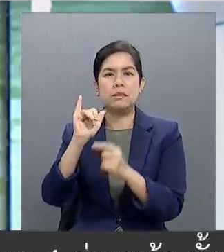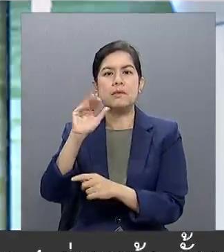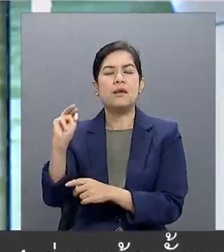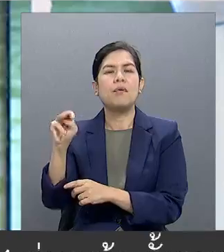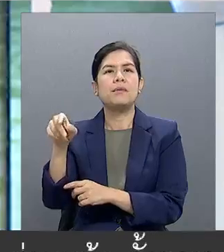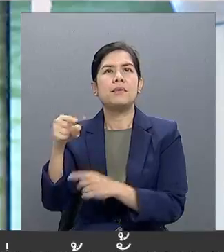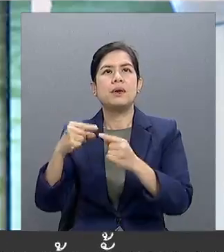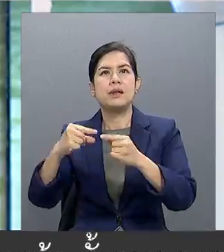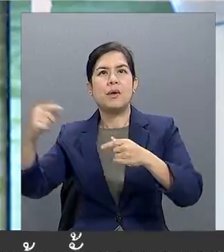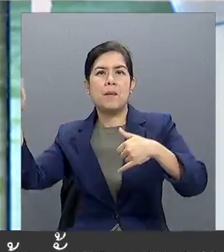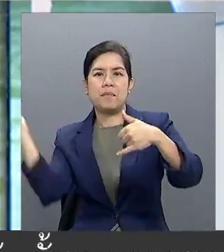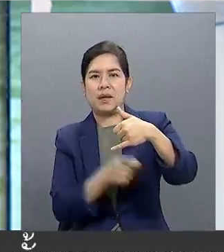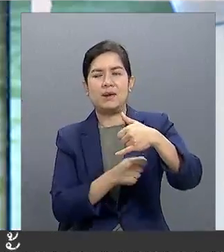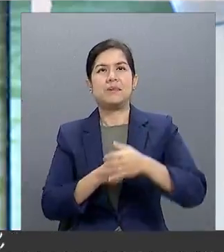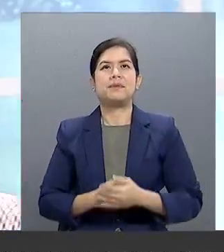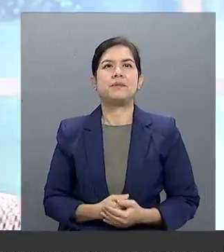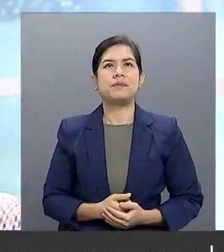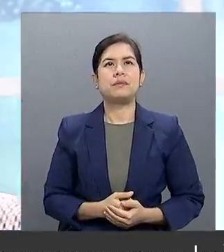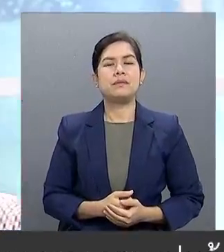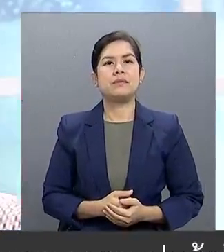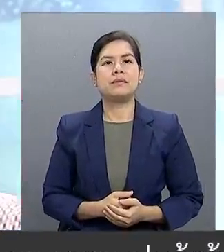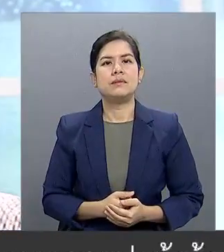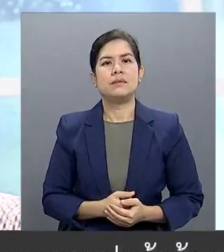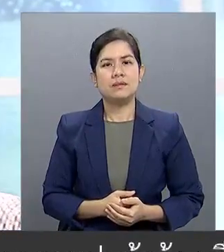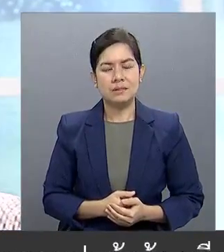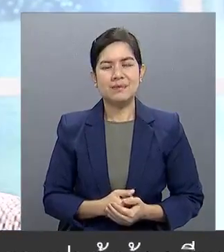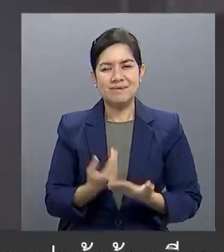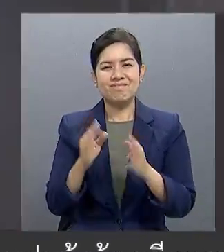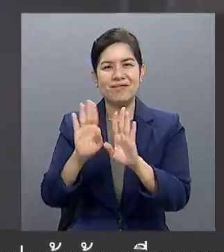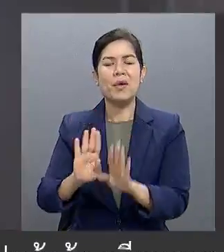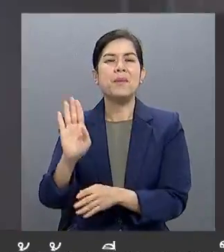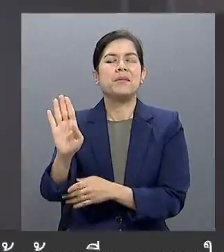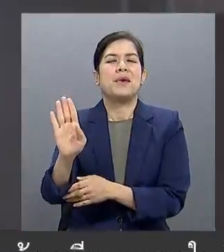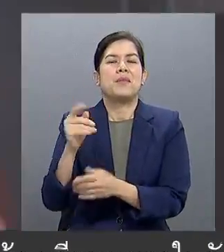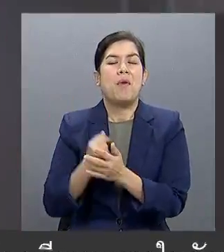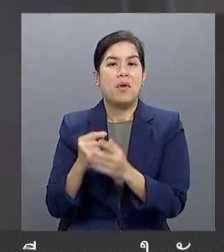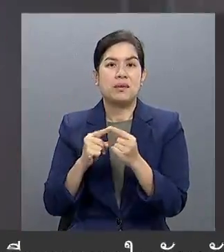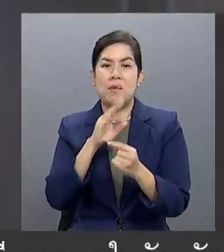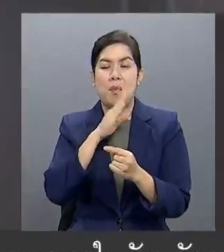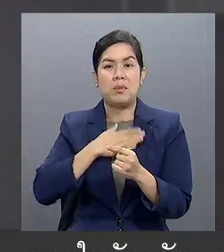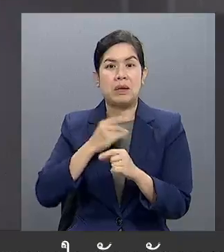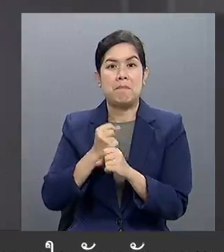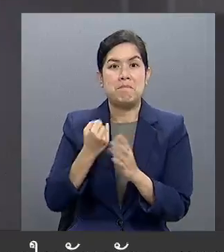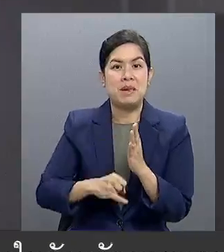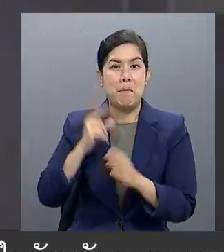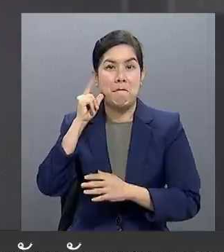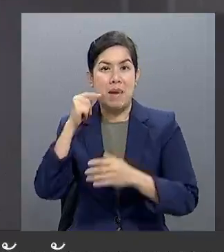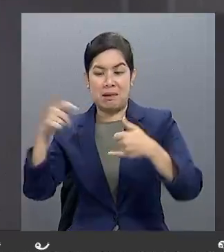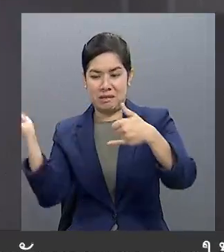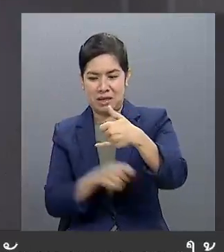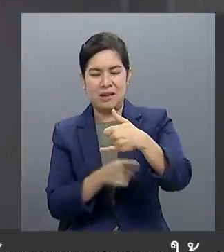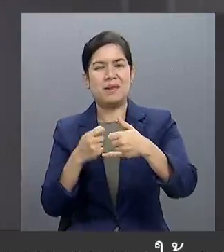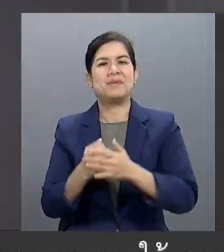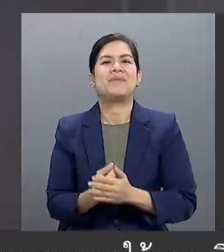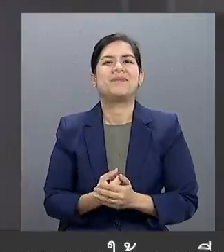ครับเป็นก้านมะยมแสบๆคันๆ ซิงเกิลยูสก้านมะยม คุณโดนก้านมะยมเหรอ ใช่ ผมก้านมากกว่าชนะหยอกเล่นครับหยอกจ๋